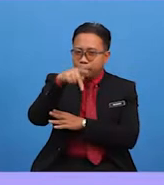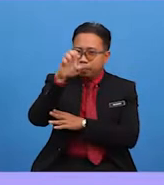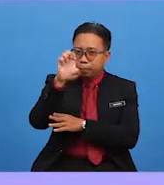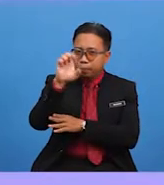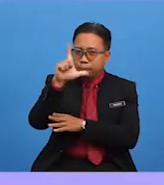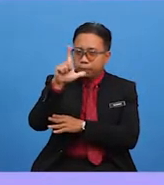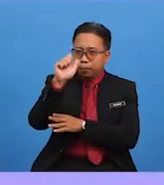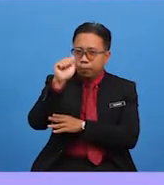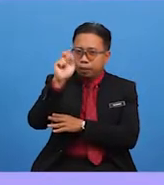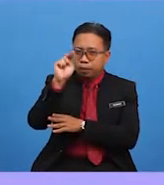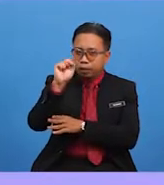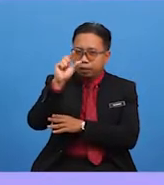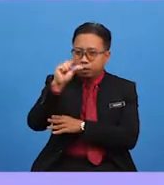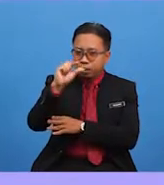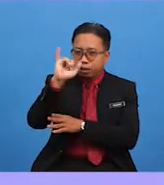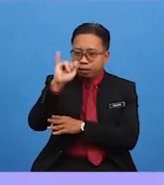Pelangi.